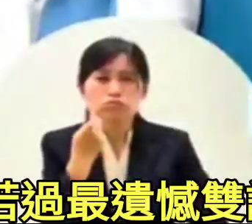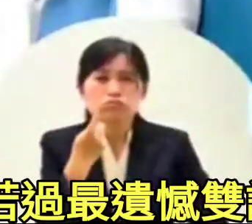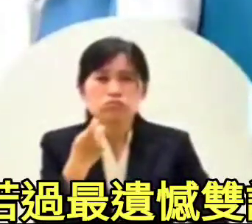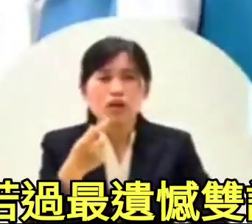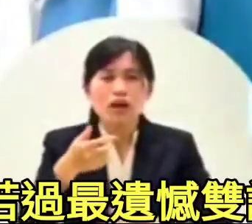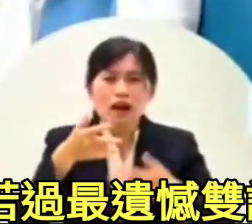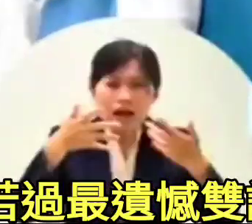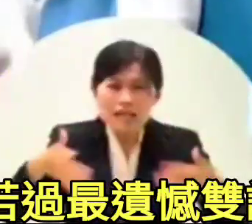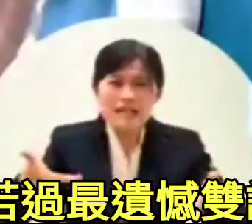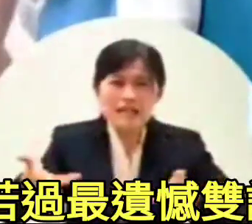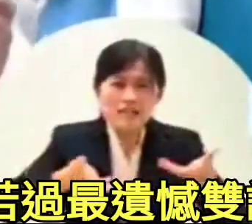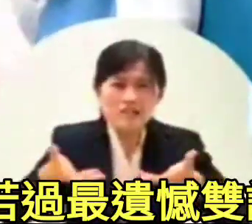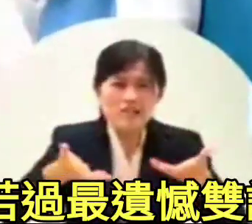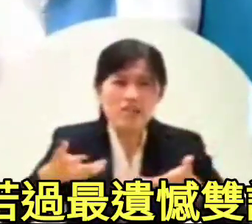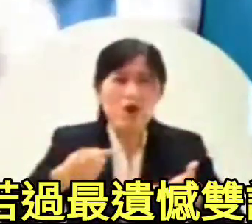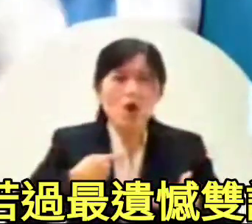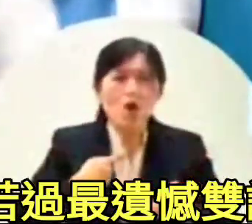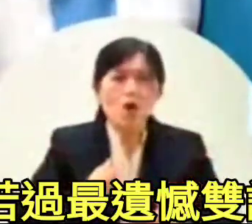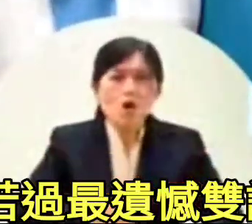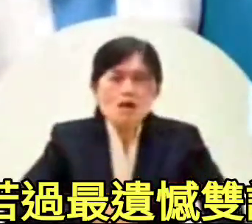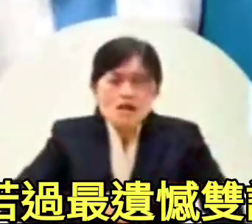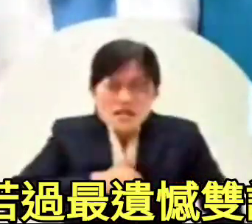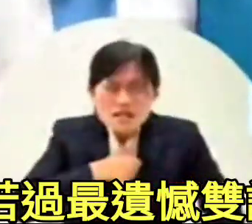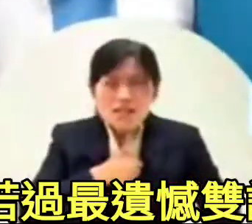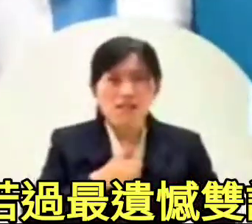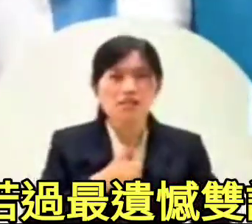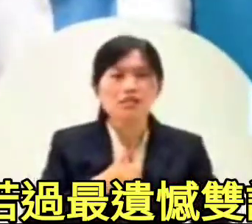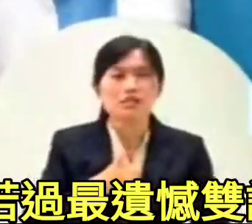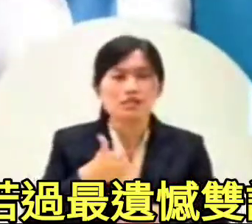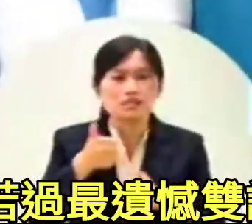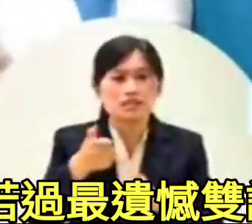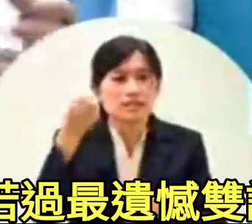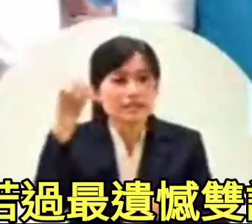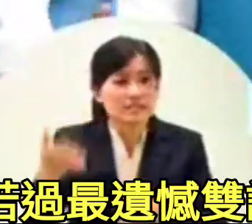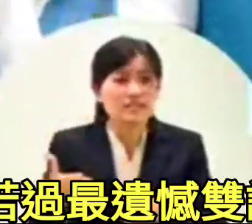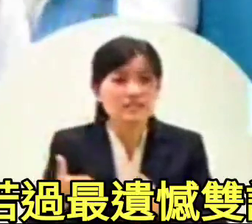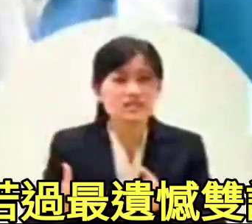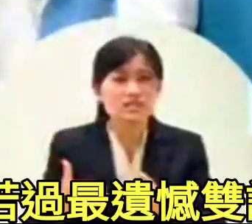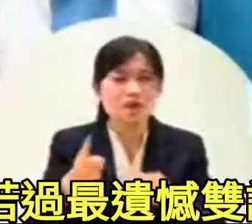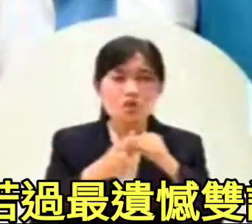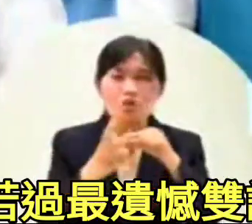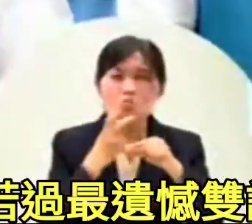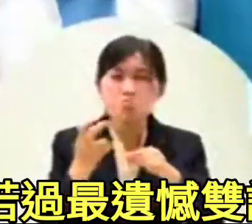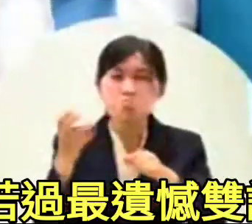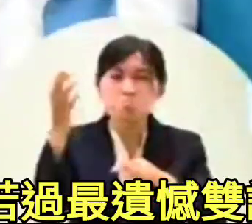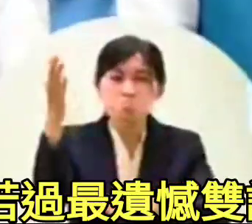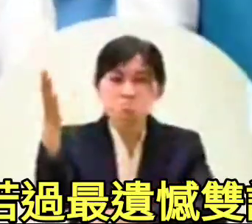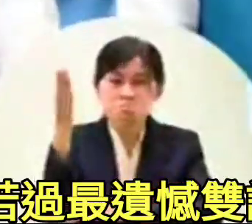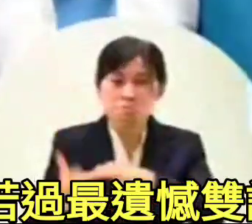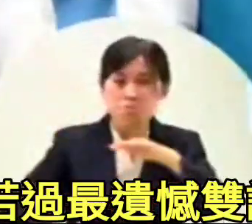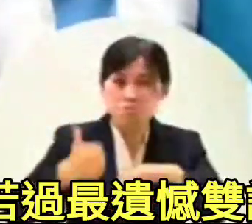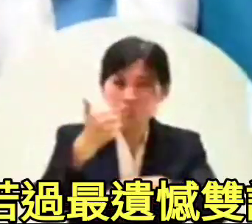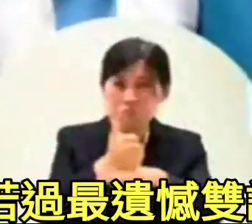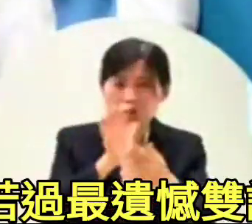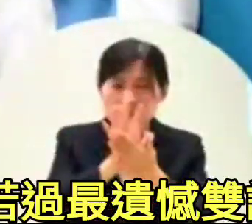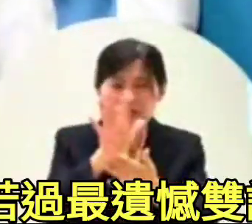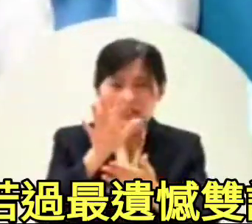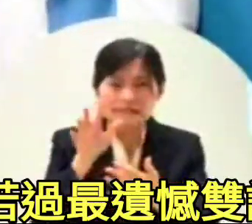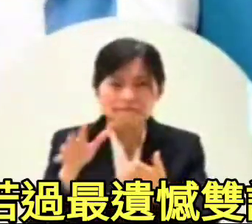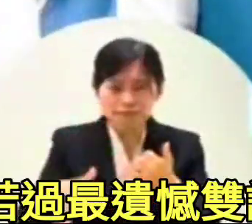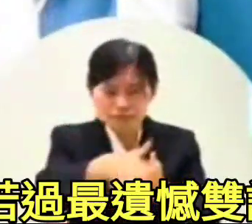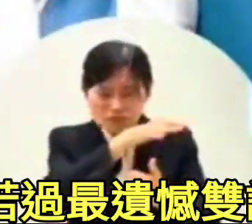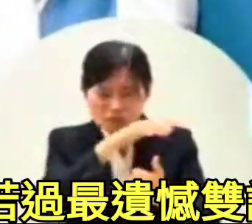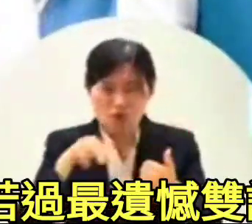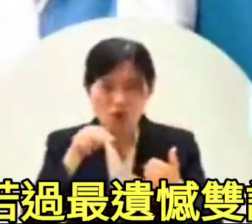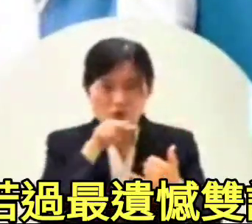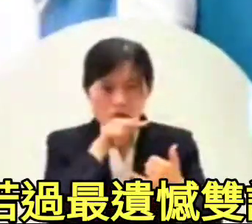多的事情，我诚恳地期待新的中央政府成立之后，能够把全台湾都看成服务的对象，绝对